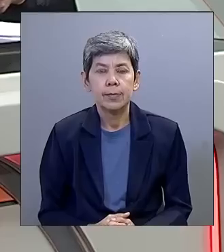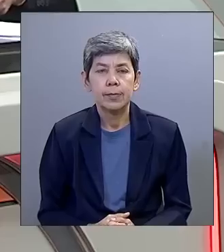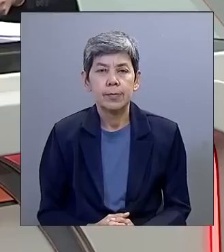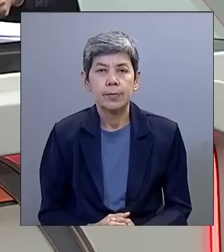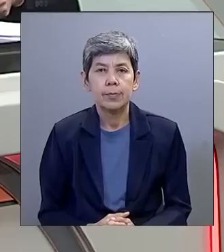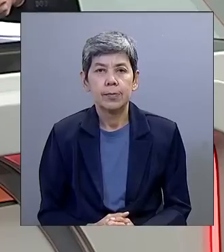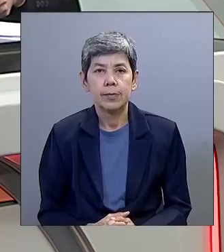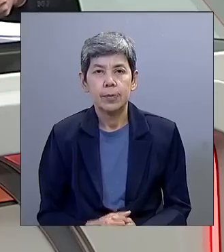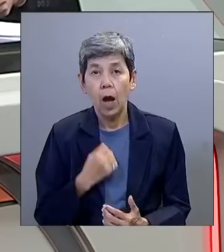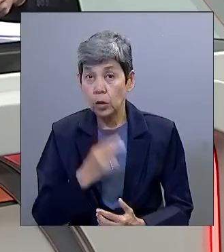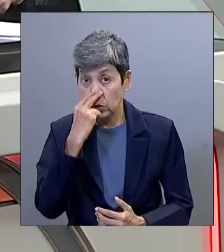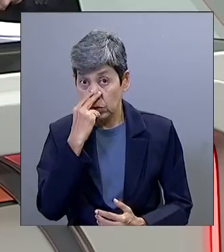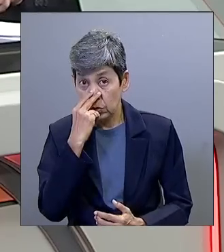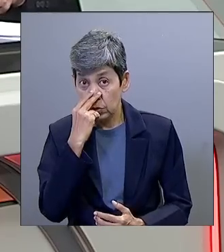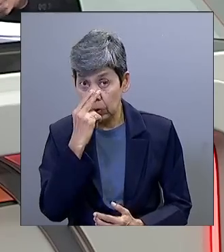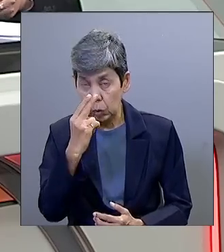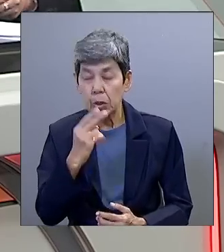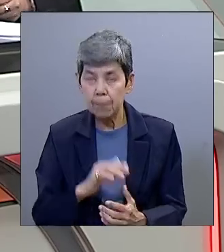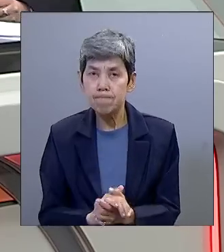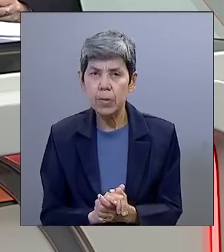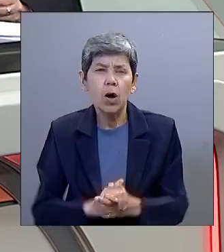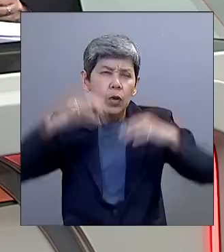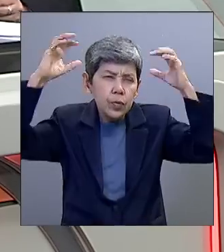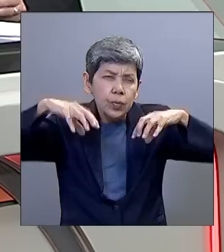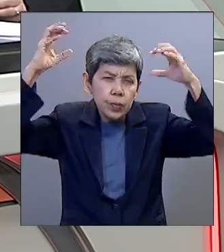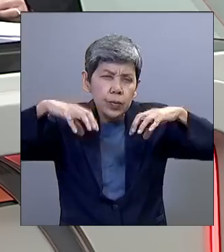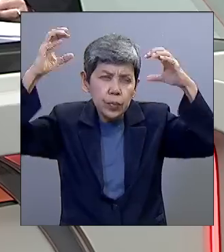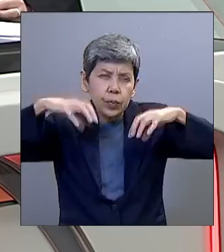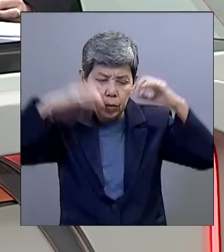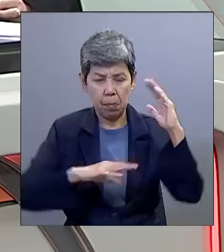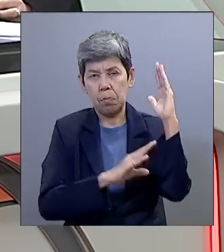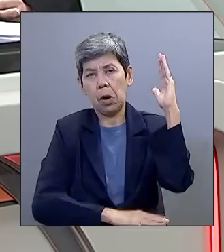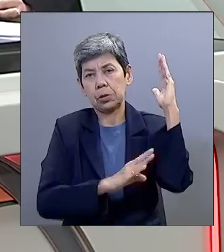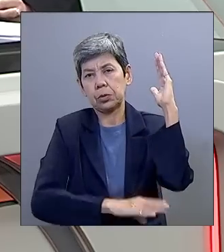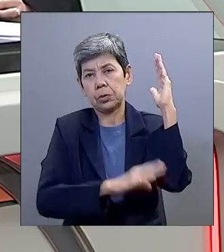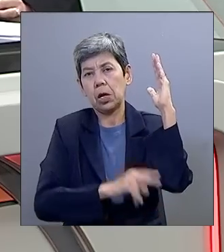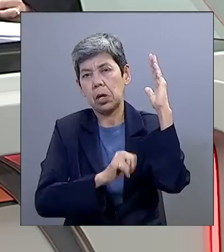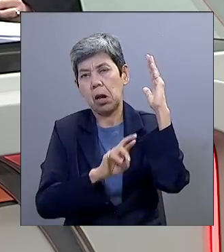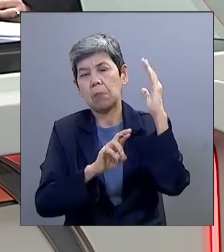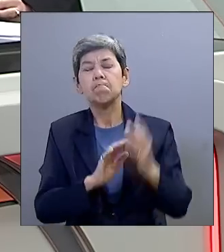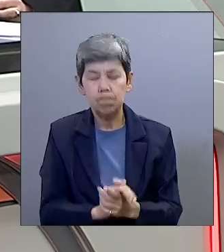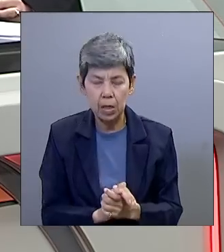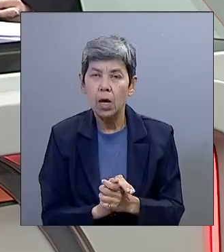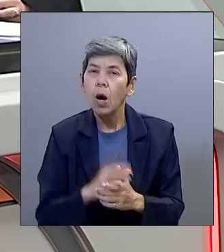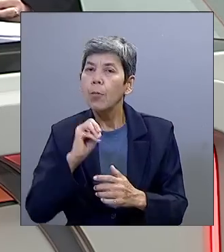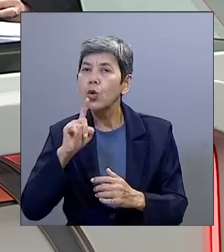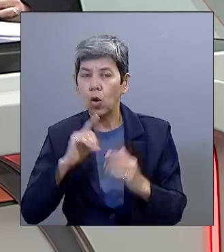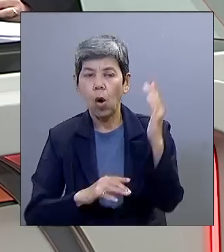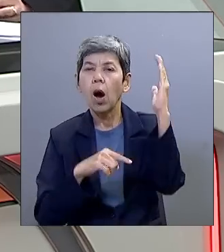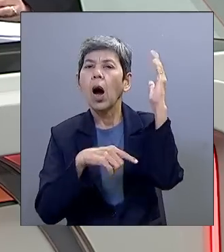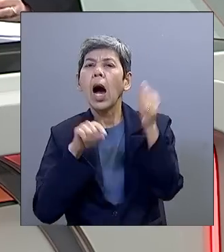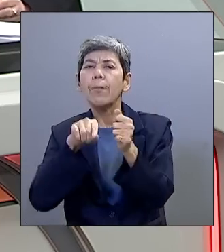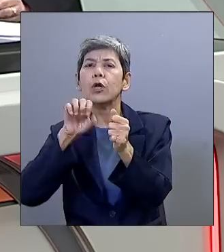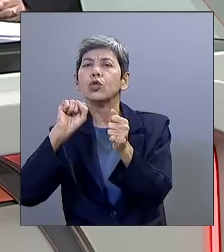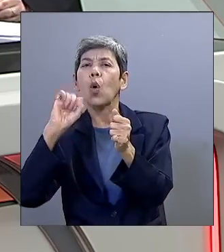เราจะกลับไปติดตามอิทธิพลจากฝนที่ตกหนุนในพื้นที่ภาคใต้ตอนล่างนะคะที่ตำบลมูโนอำเภอสุไหงโกลกจังห